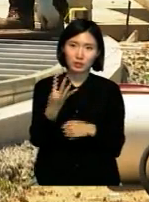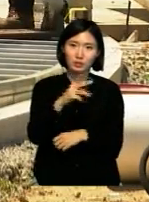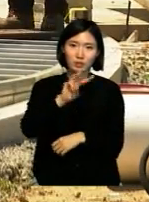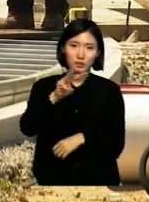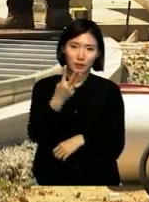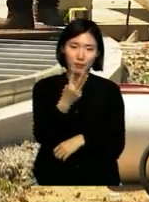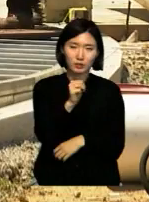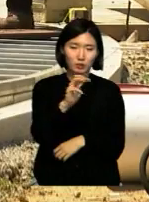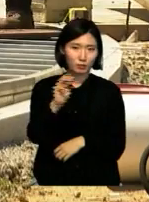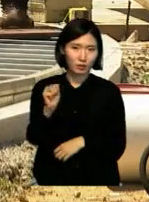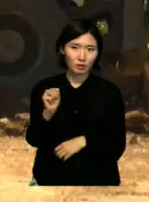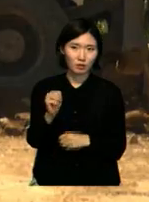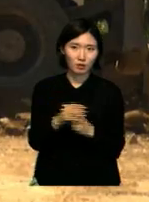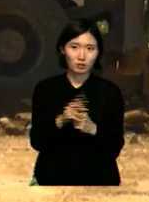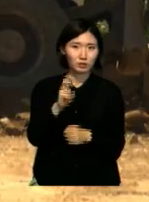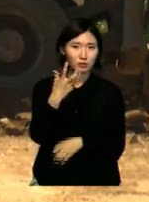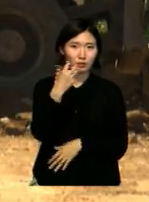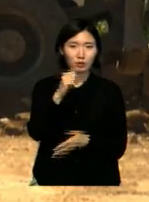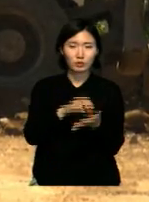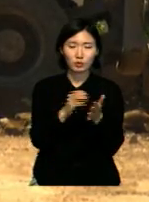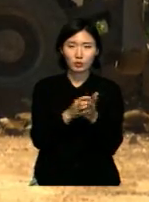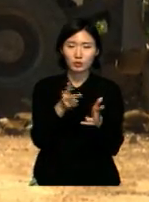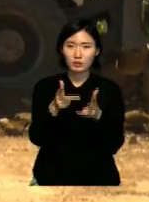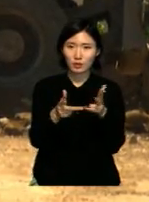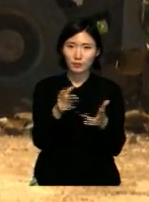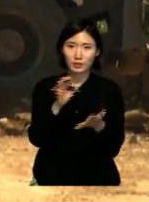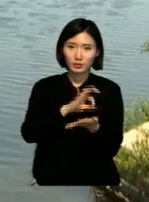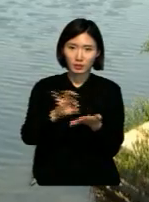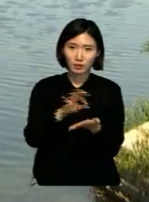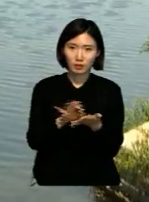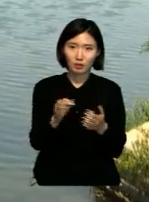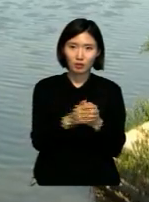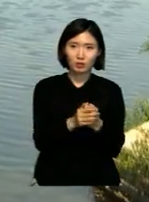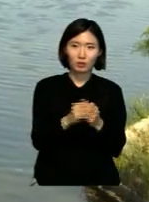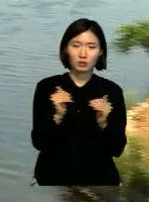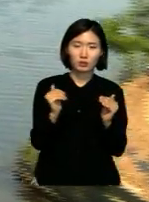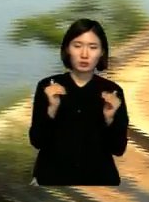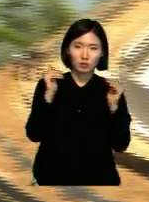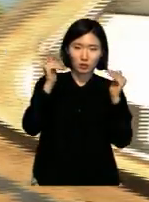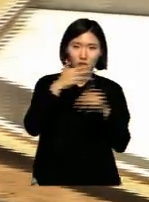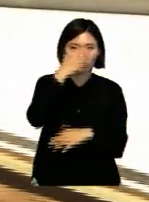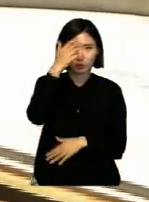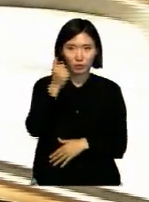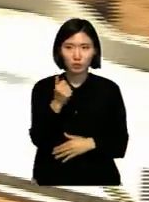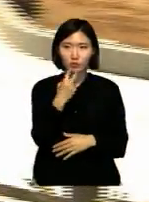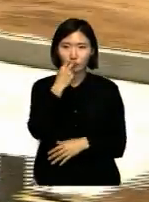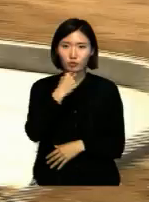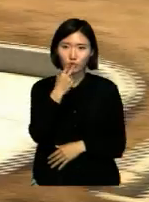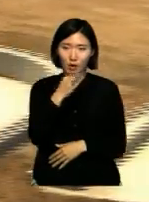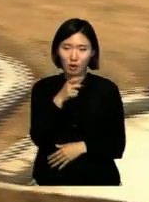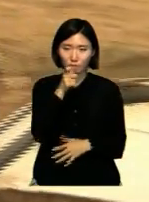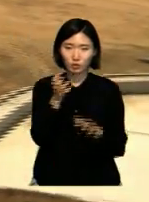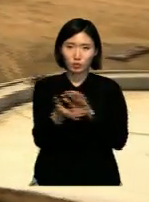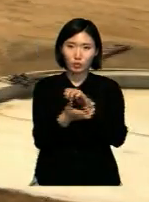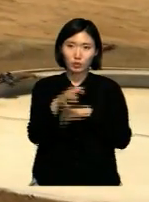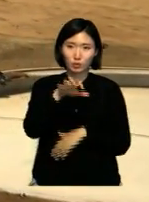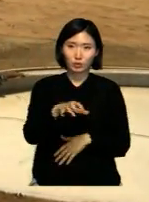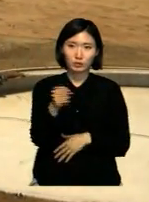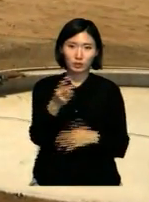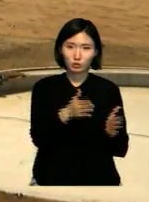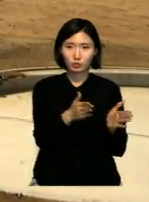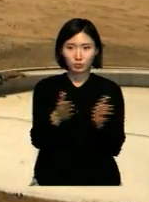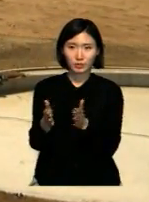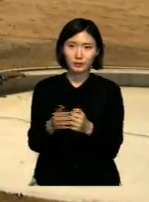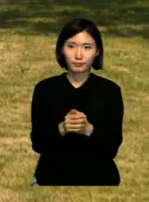4,300여 제곱미터 규모로 20억 원의 사업비를 들여서 성인과 청소년 그리고 유아용 풀장을 따로 마련했습니다.